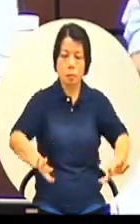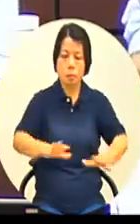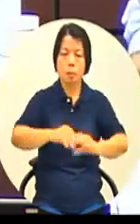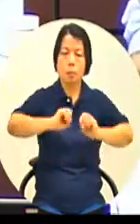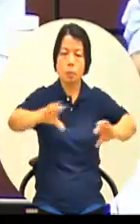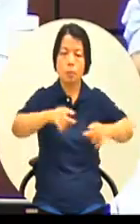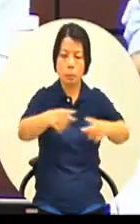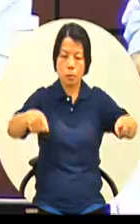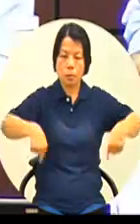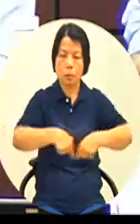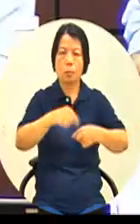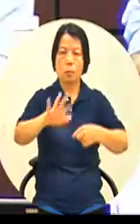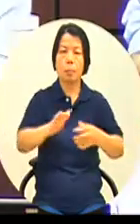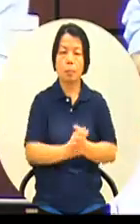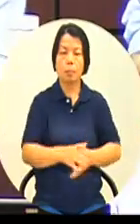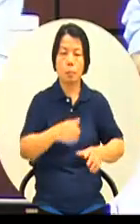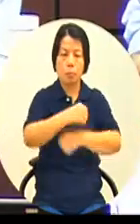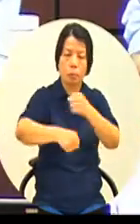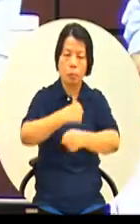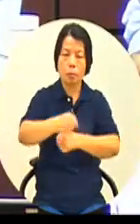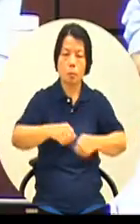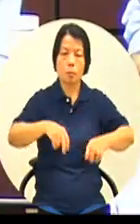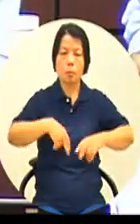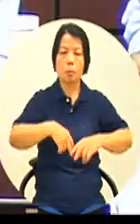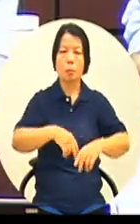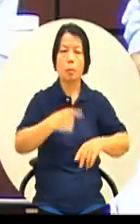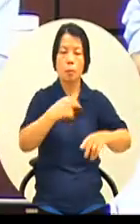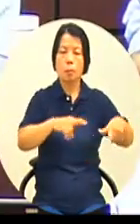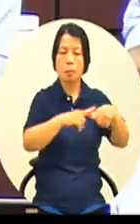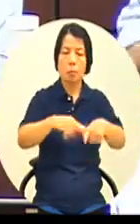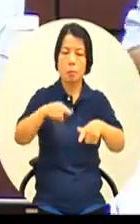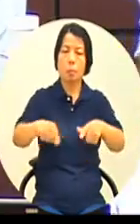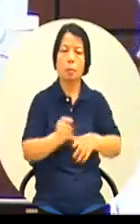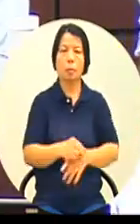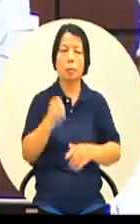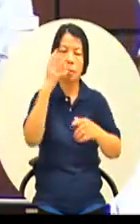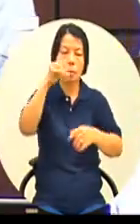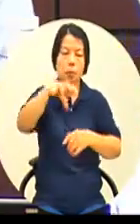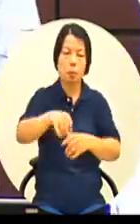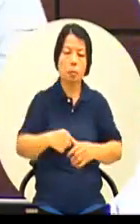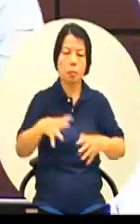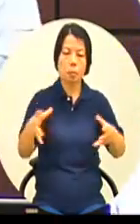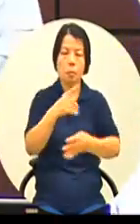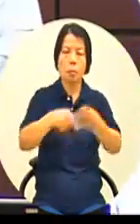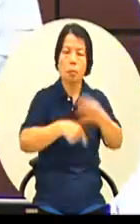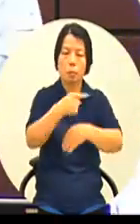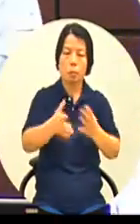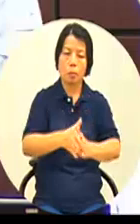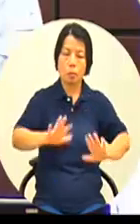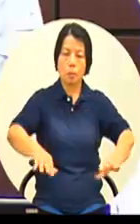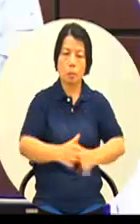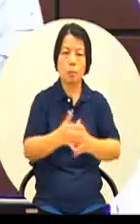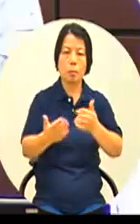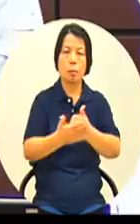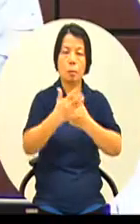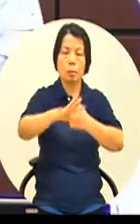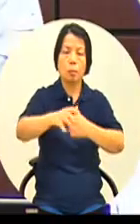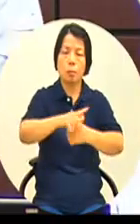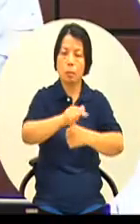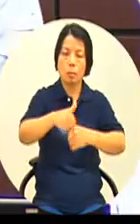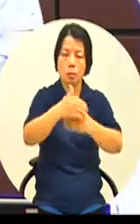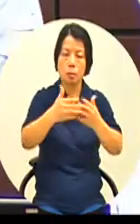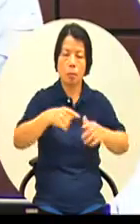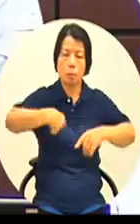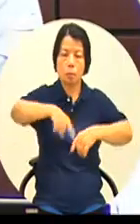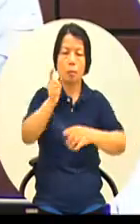在我们所有的活动跟行销里面呢，我也要求观光局的同仁一定要做一些效益的思考，比如说。我举一个例子，我们最近跑